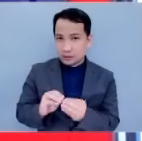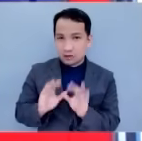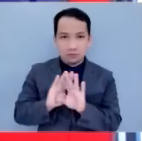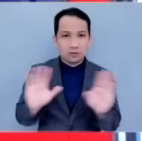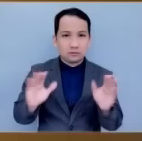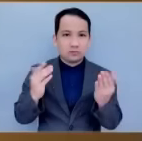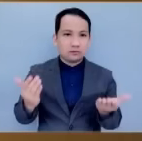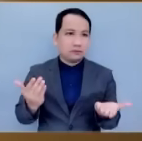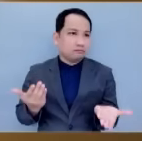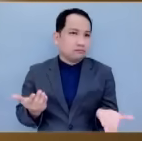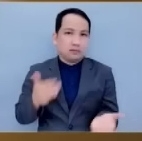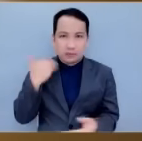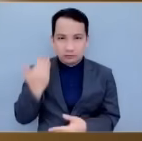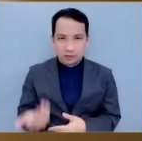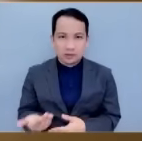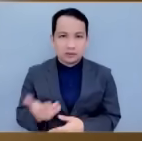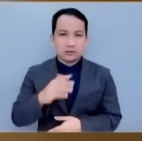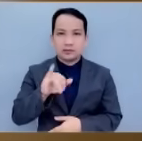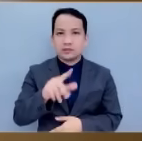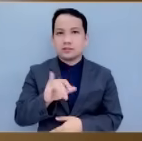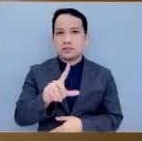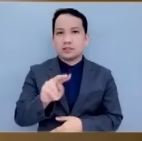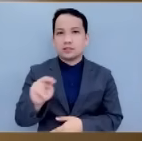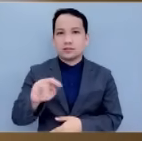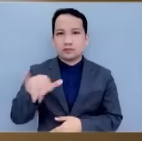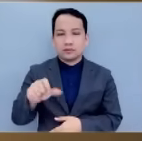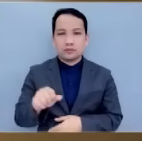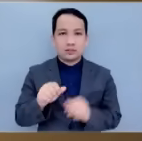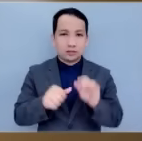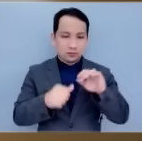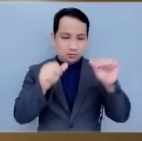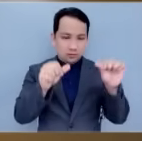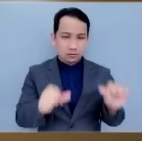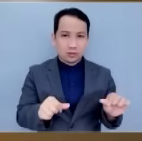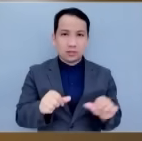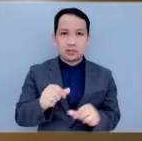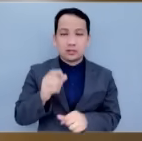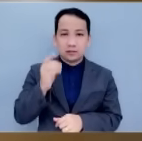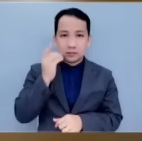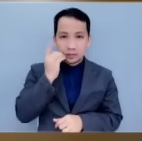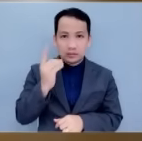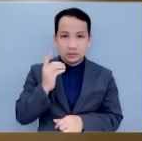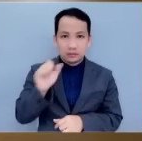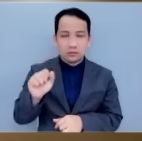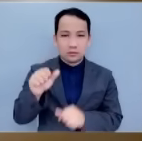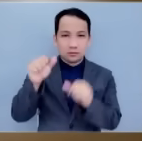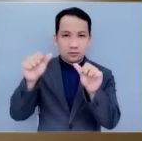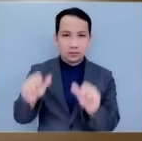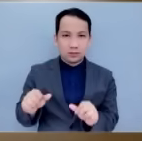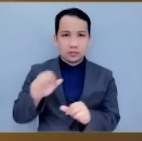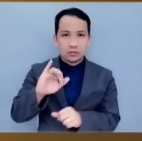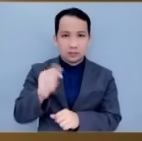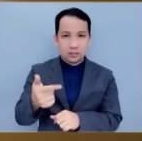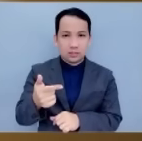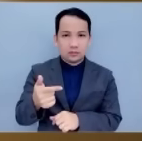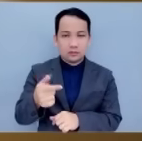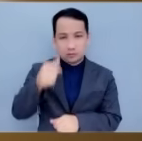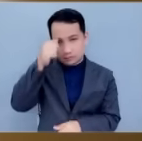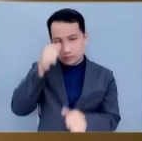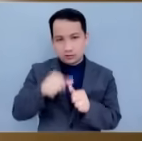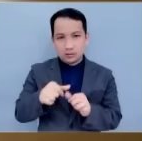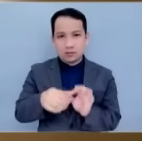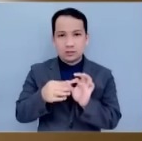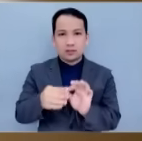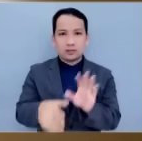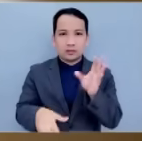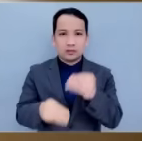Jacqueline. Nag-post din si Dimples sa kanyang Instagram para alalahanin ang veteranang aktres. Nag-react naman dyan ang anak